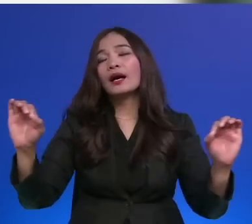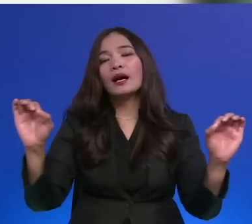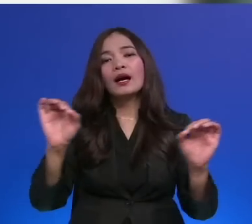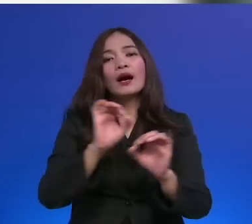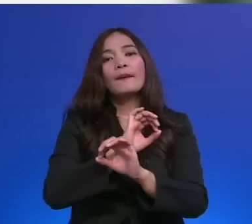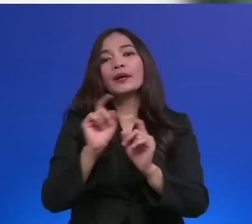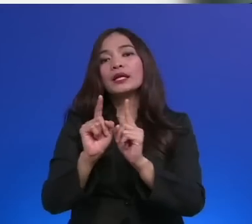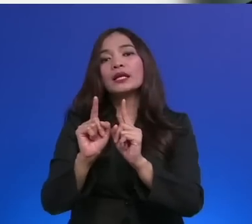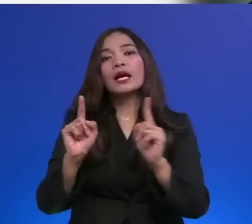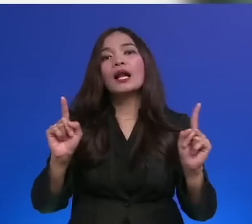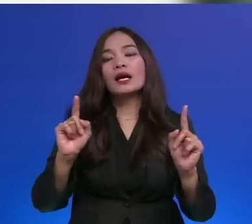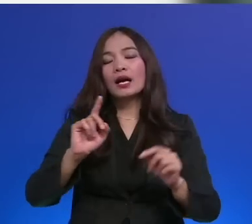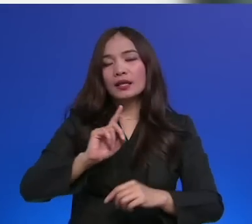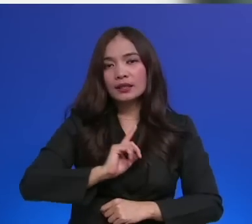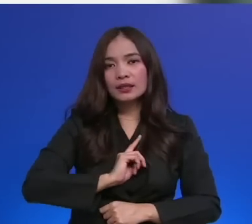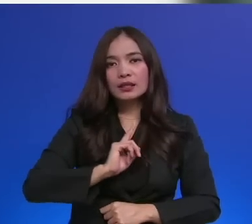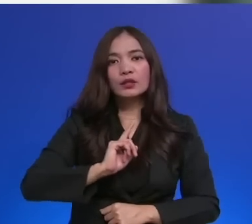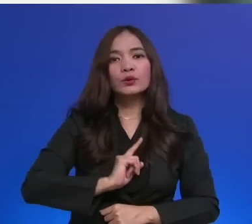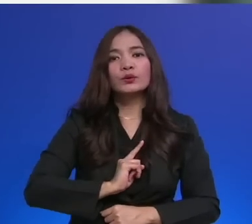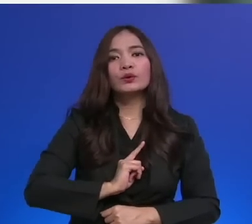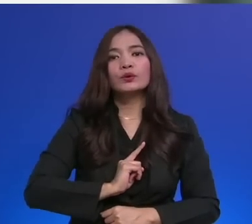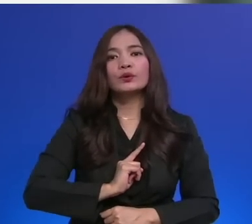meninggalkan diriku.